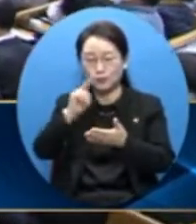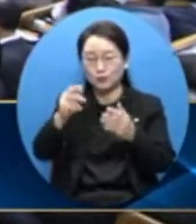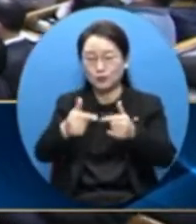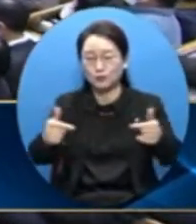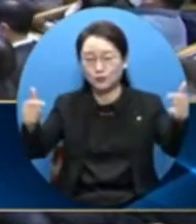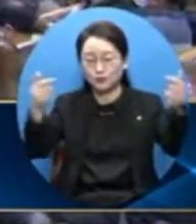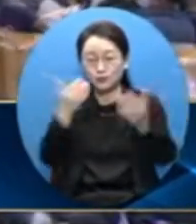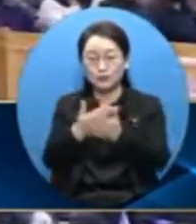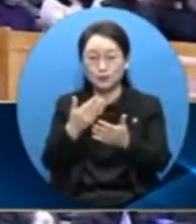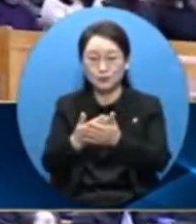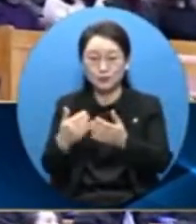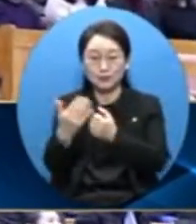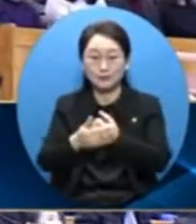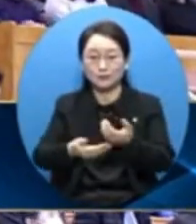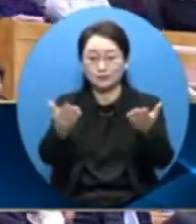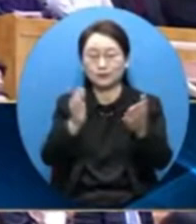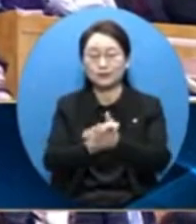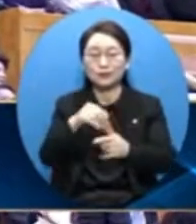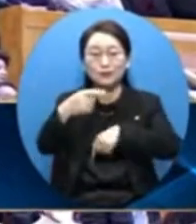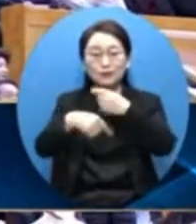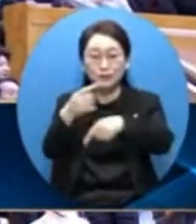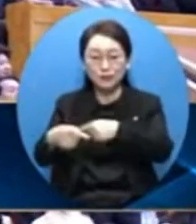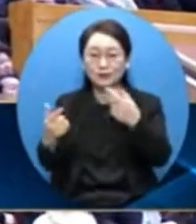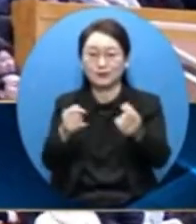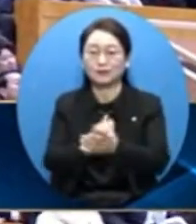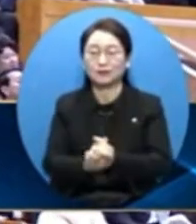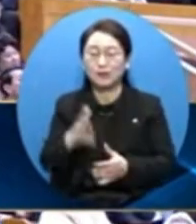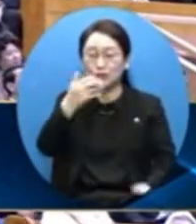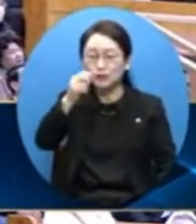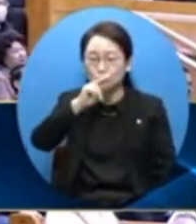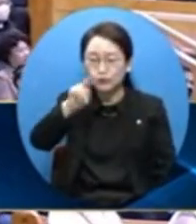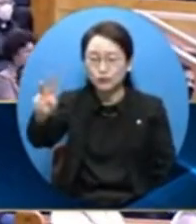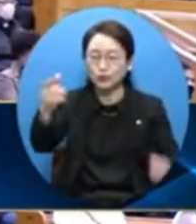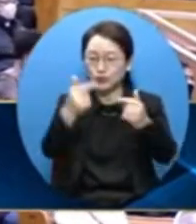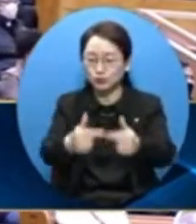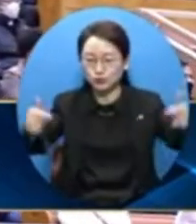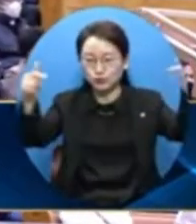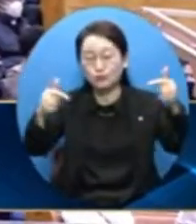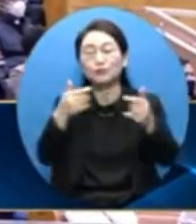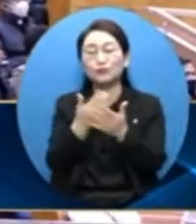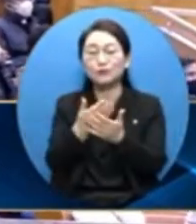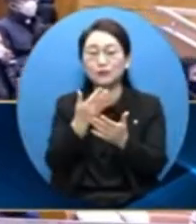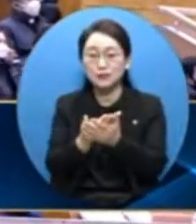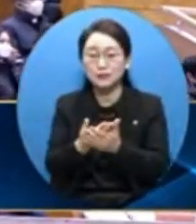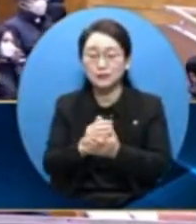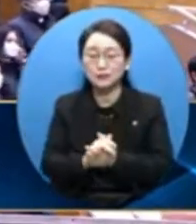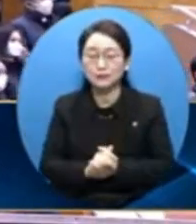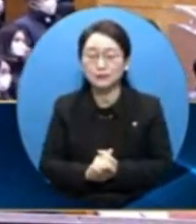말씀의 은혜를 나누기 원합니다. 제목을 한번 따라해 주시기 바랍니다. 주여 부흥을 주옵소서.